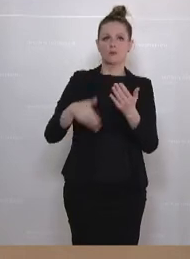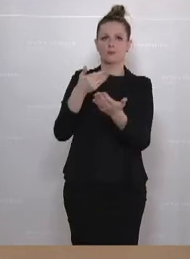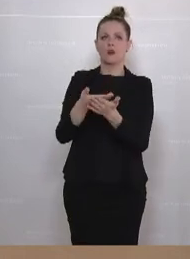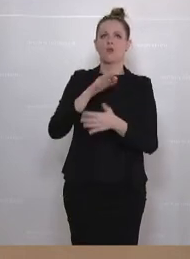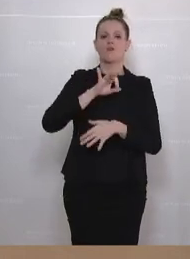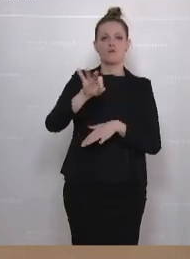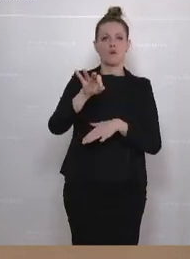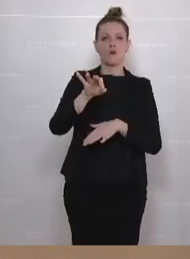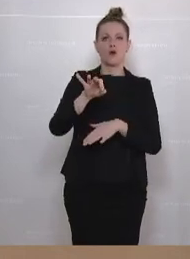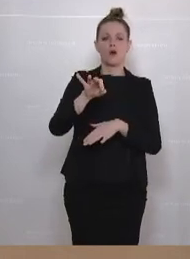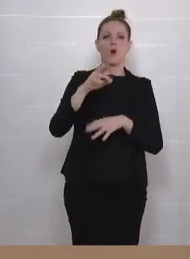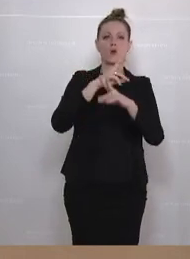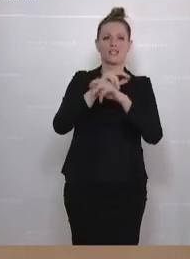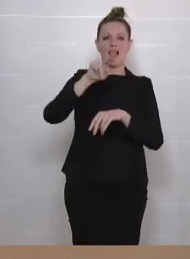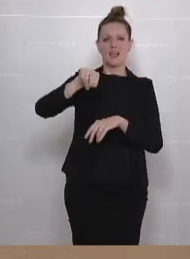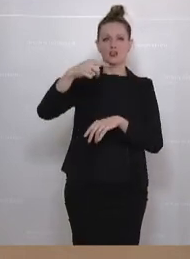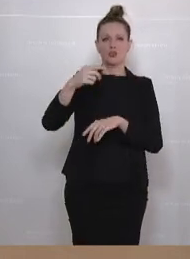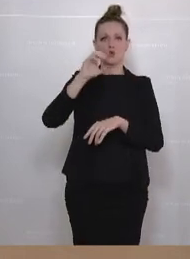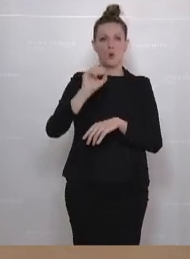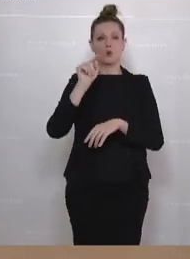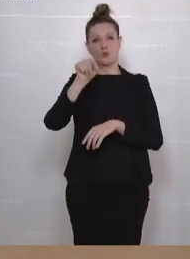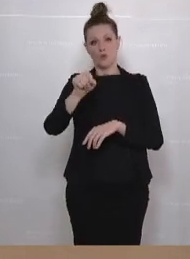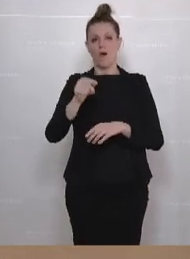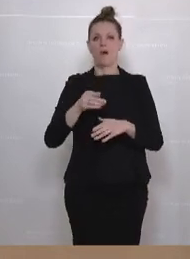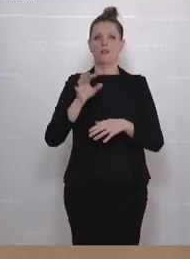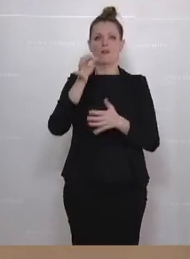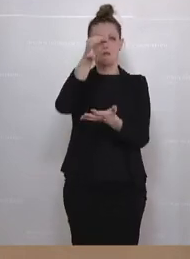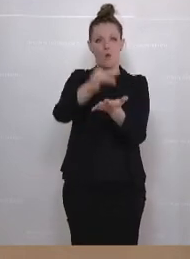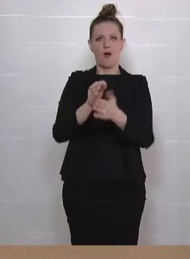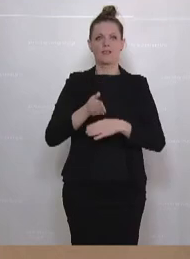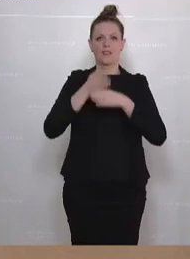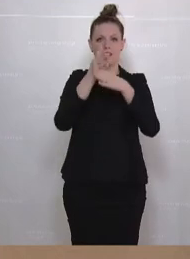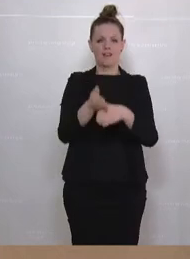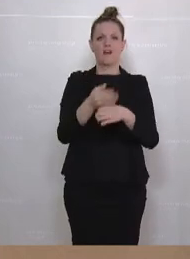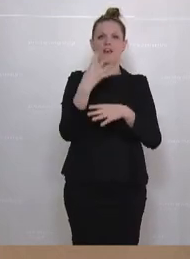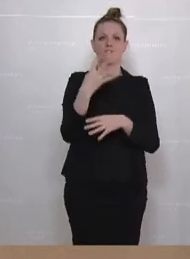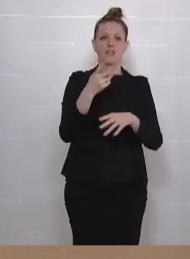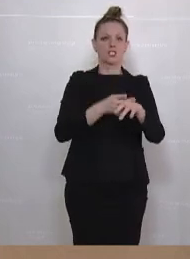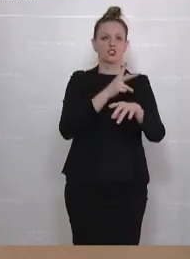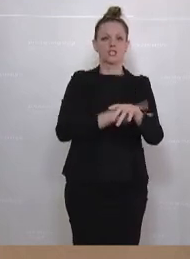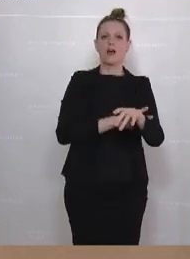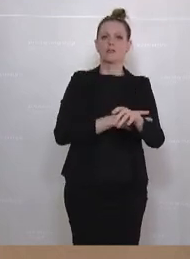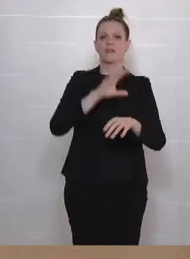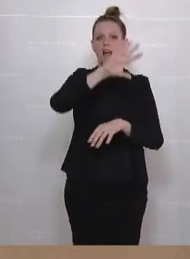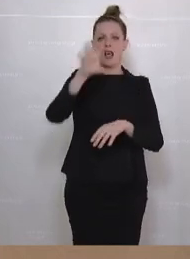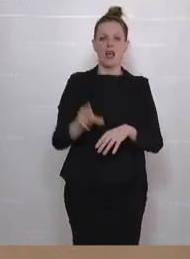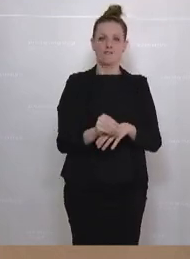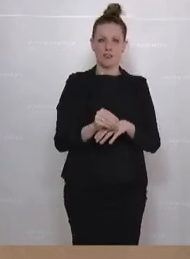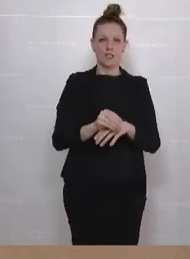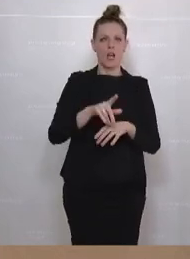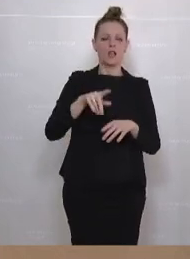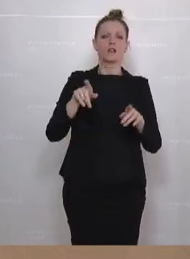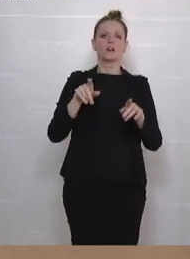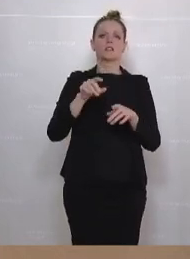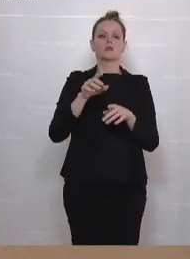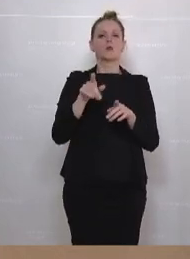österreichischen NGOs, für die Hilfe vor Ort. Es ging um 4 Staaten in Afrika, Jordanien, Libanon und Ukraine. Und